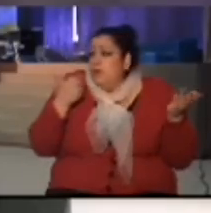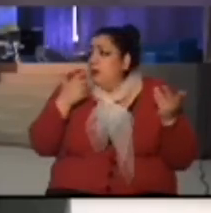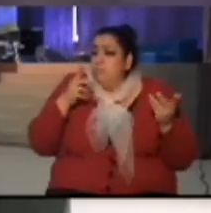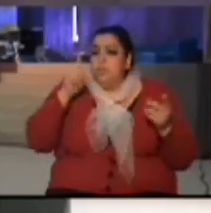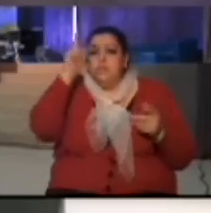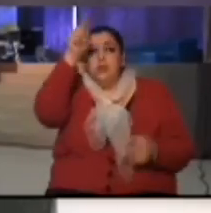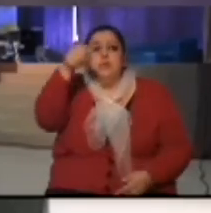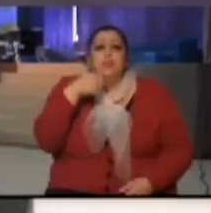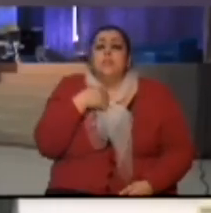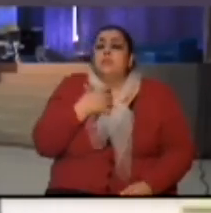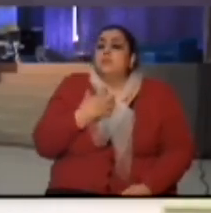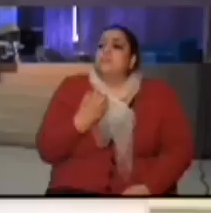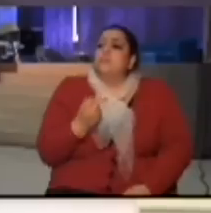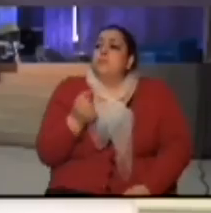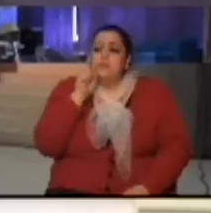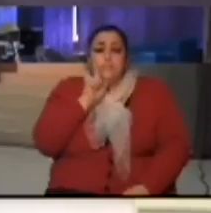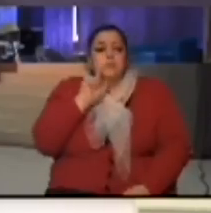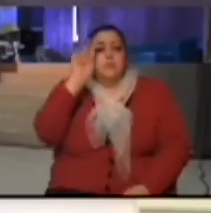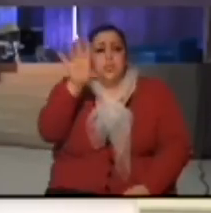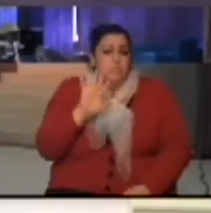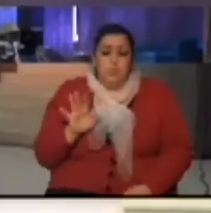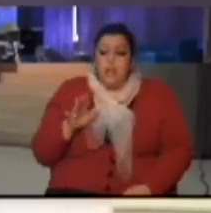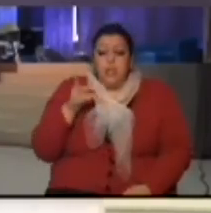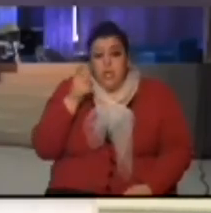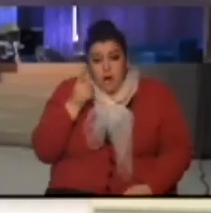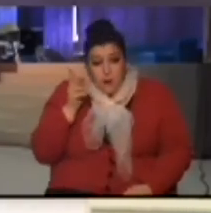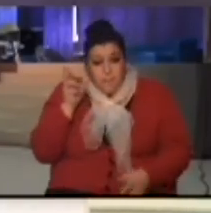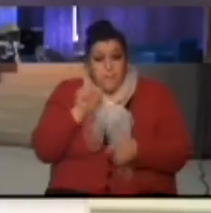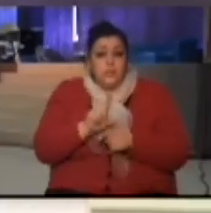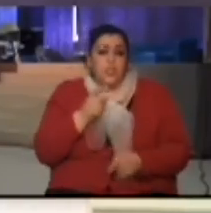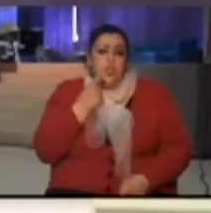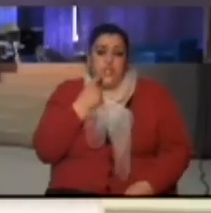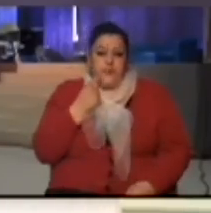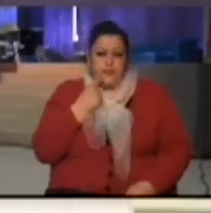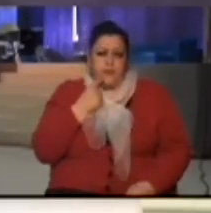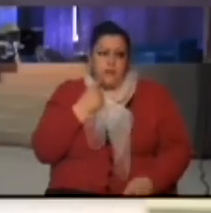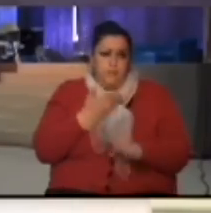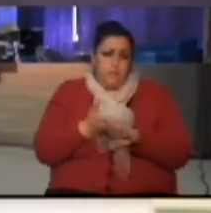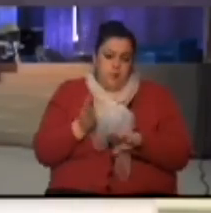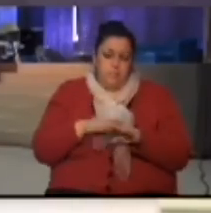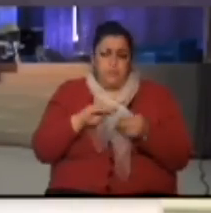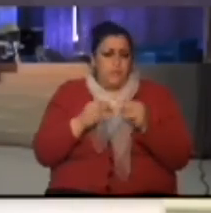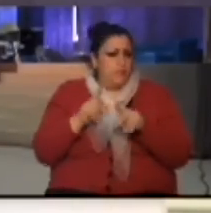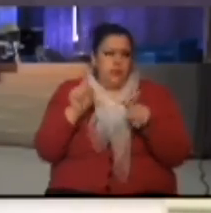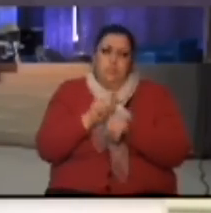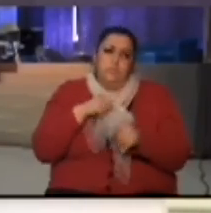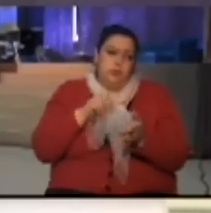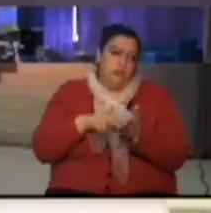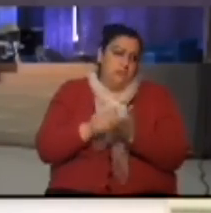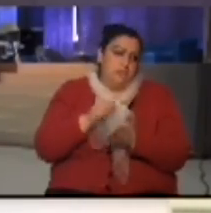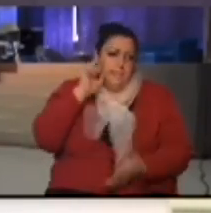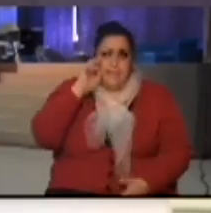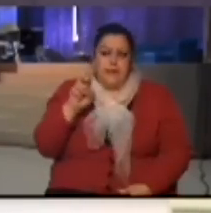քաշում, բայց միայն մի բանը, որ այն ամենադժվար կամ ամենահաջողված ժամանակներում ես ասում եմ, ինձ իմ